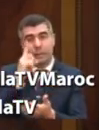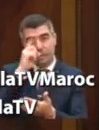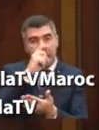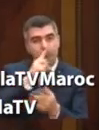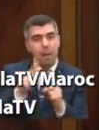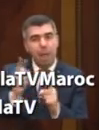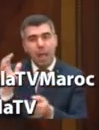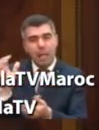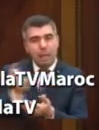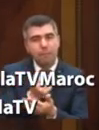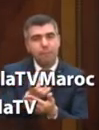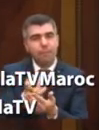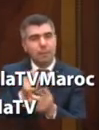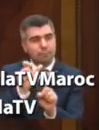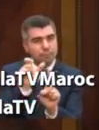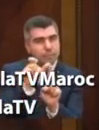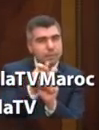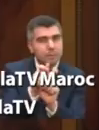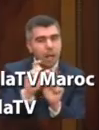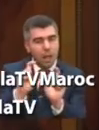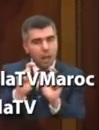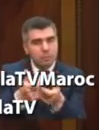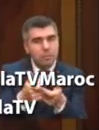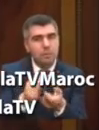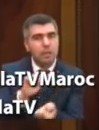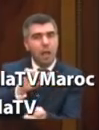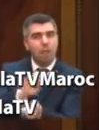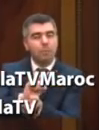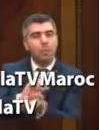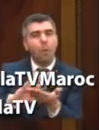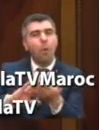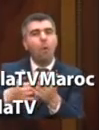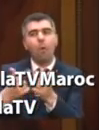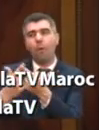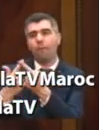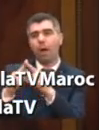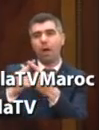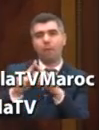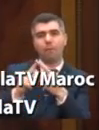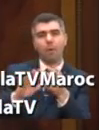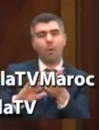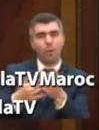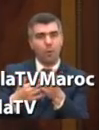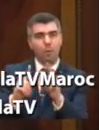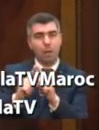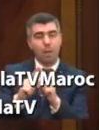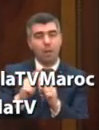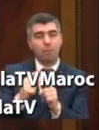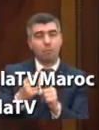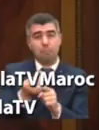الاختطاف والاعتقال وتصعيد وتيرة الاحتجاج بكل الصيغ والأشكال بما فيها الإضراب عن